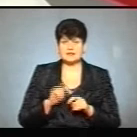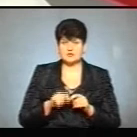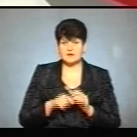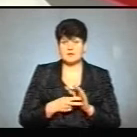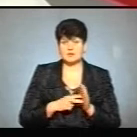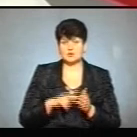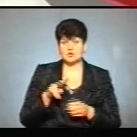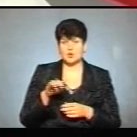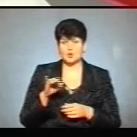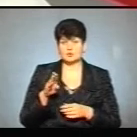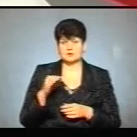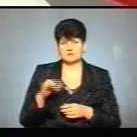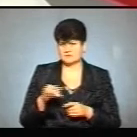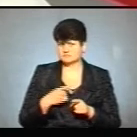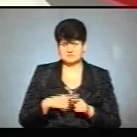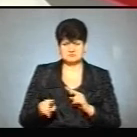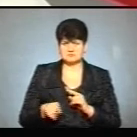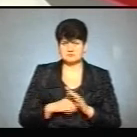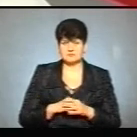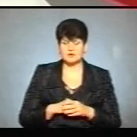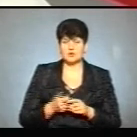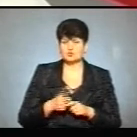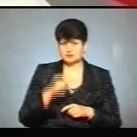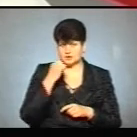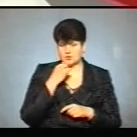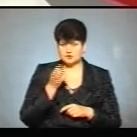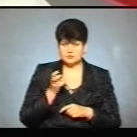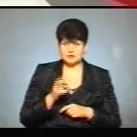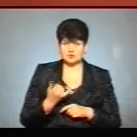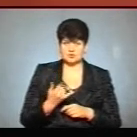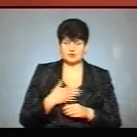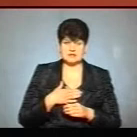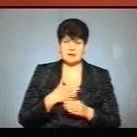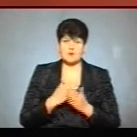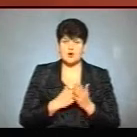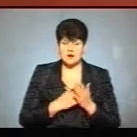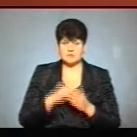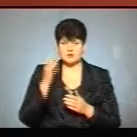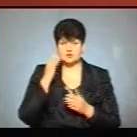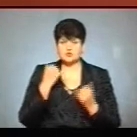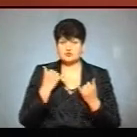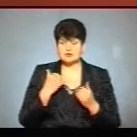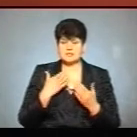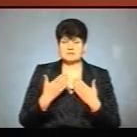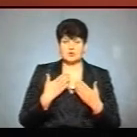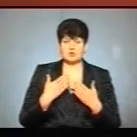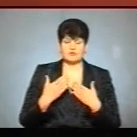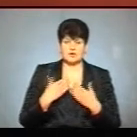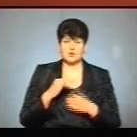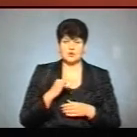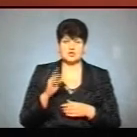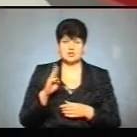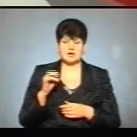планується в лютому. В лютому, досить швидко. Дуже вам дякую, що прийшли сьогодні до нас на програму. Нагадаю, що сьогодні ми спілкувалися із